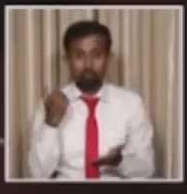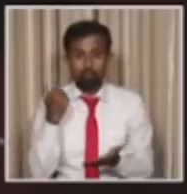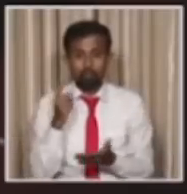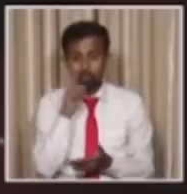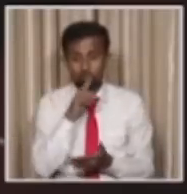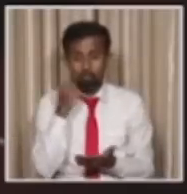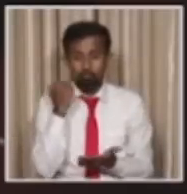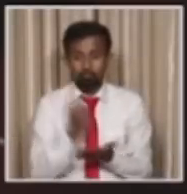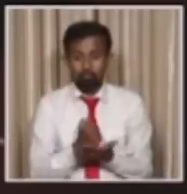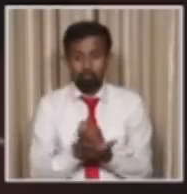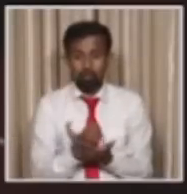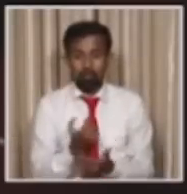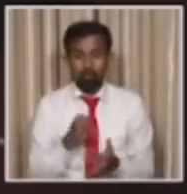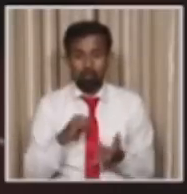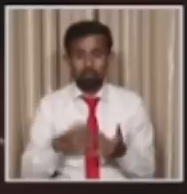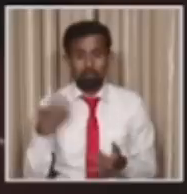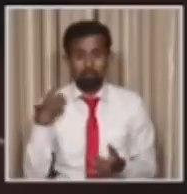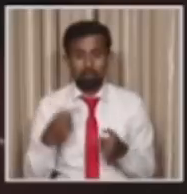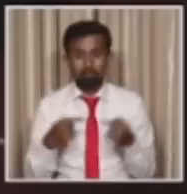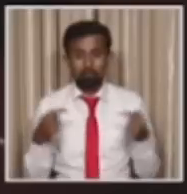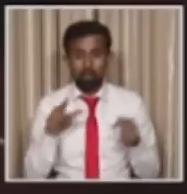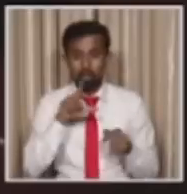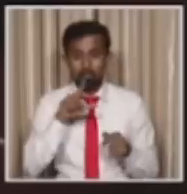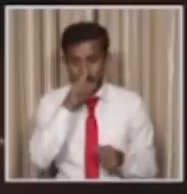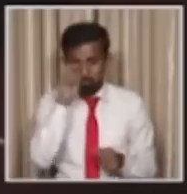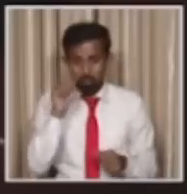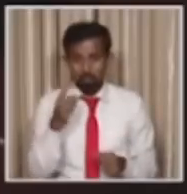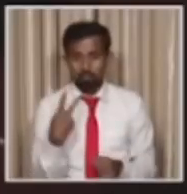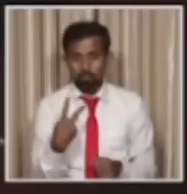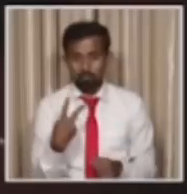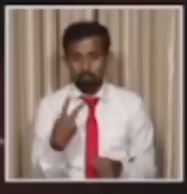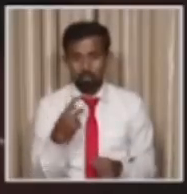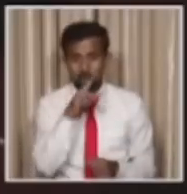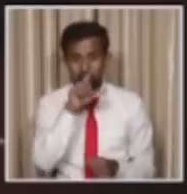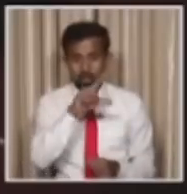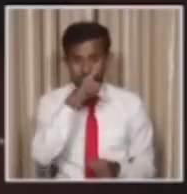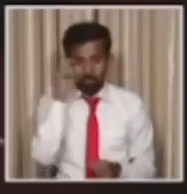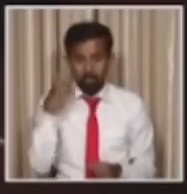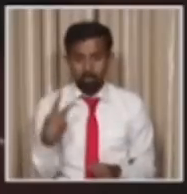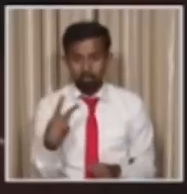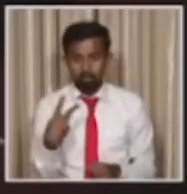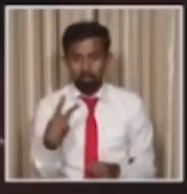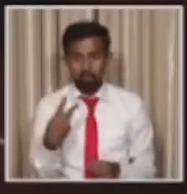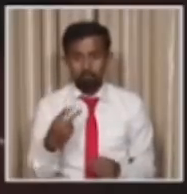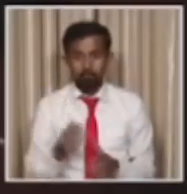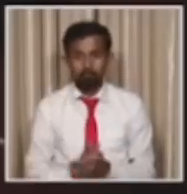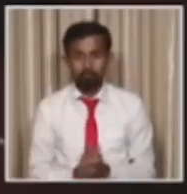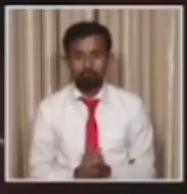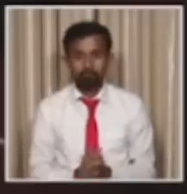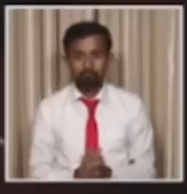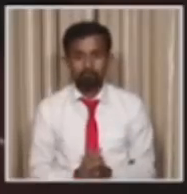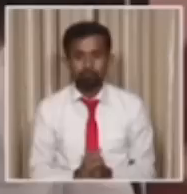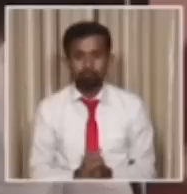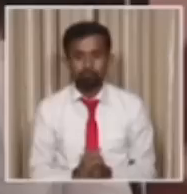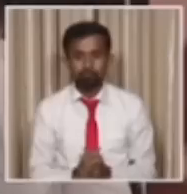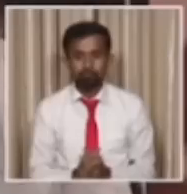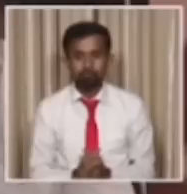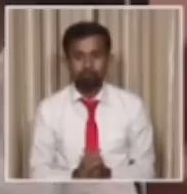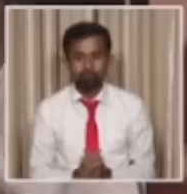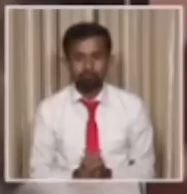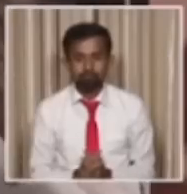වරන්ට් එක්කුයි සහරාන්ට විරුද්ධව 7 වෙනි මාසෙ දෙවෙනිදා 7 වෙනි මාසෙ දෙවෙනිදා නිලන්ද